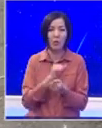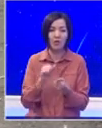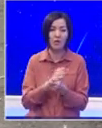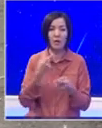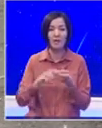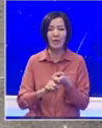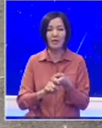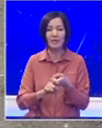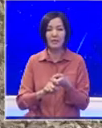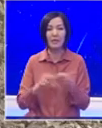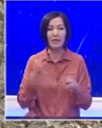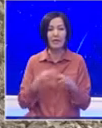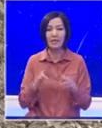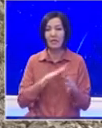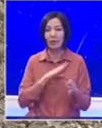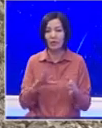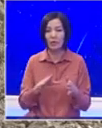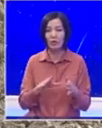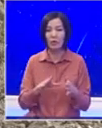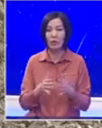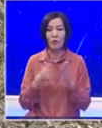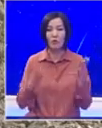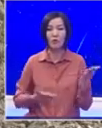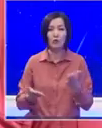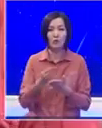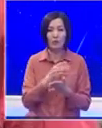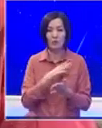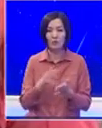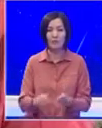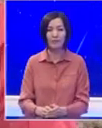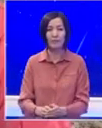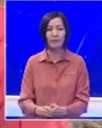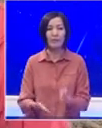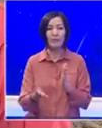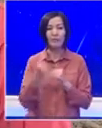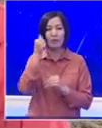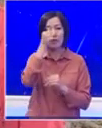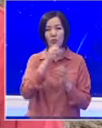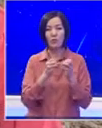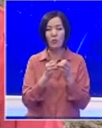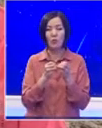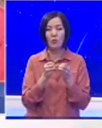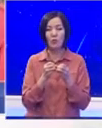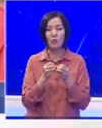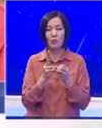қарамай, жүгерден ауыз толтырып айтарлық өнім жинаған. Былтыр қанша 11-12 тонна гектардан